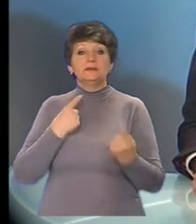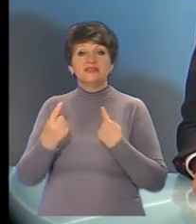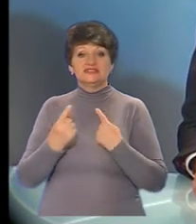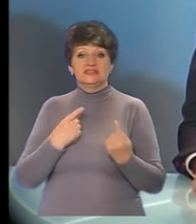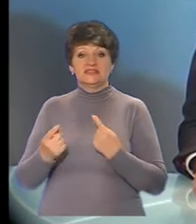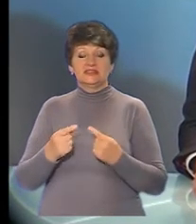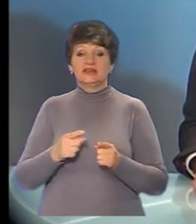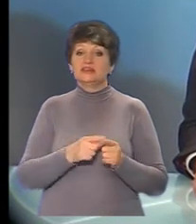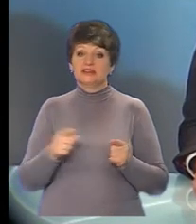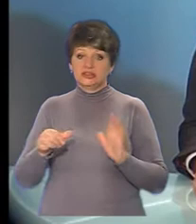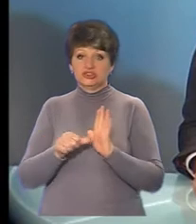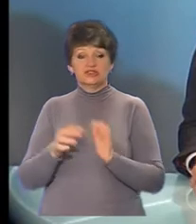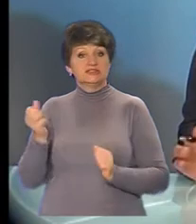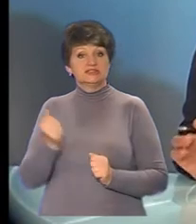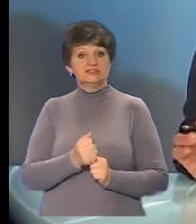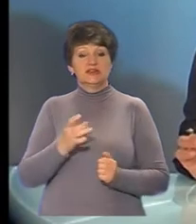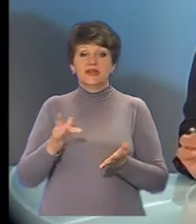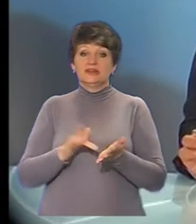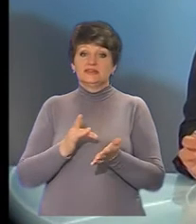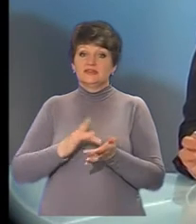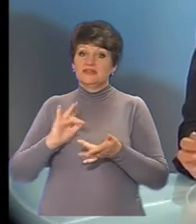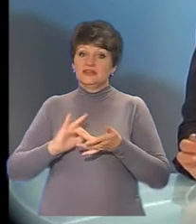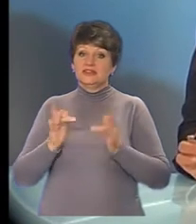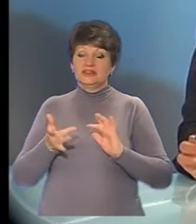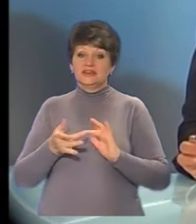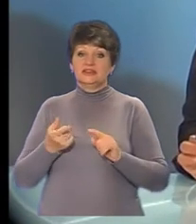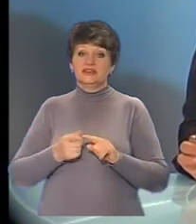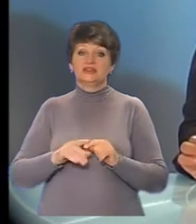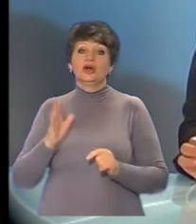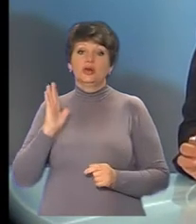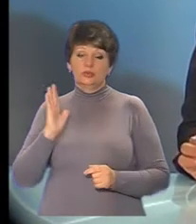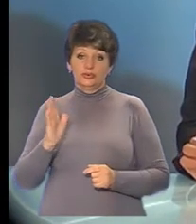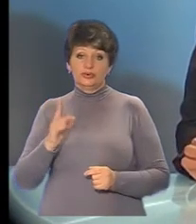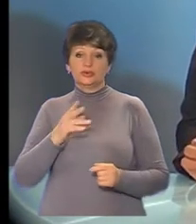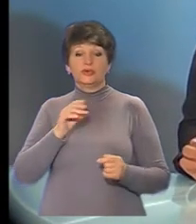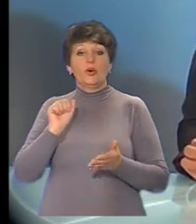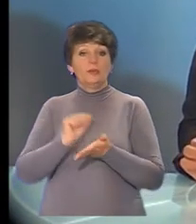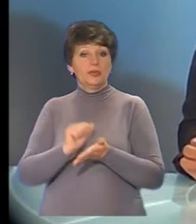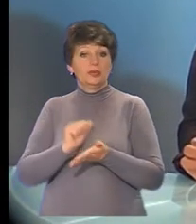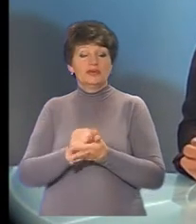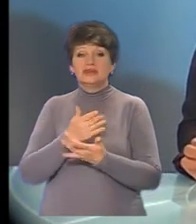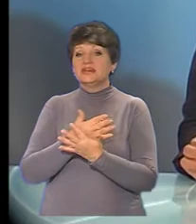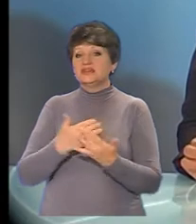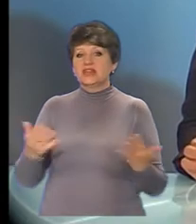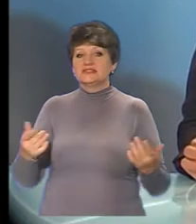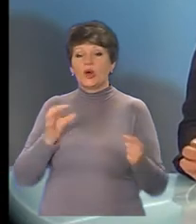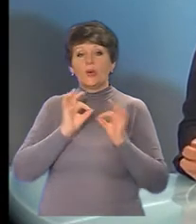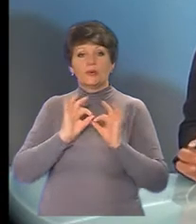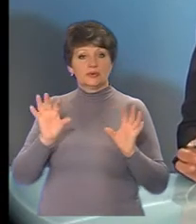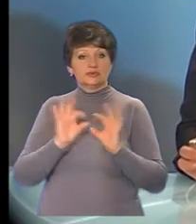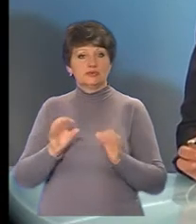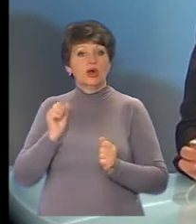міста». Протягом 6 тижнів на сторінках черкаських інтернет-видань та на сайті бібліотеки будуть публікувати